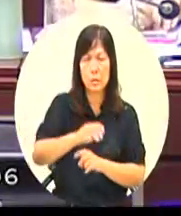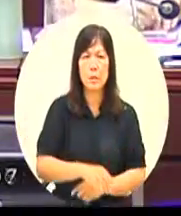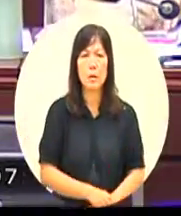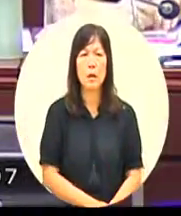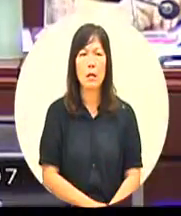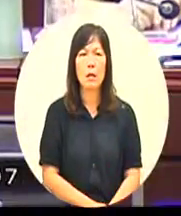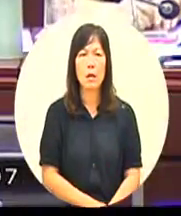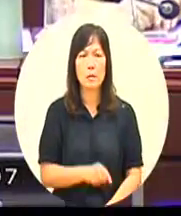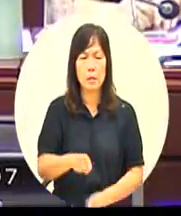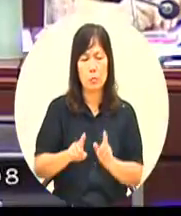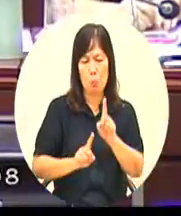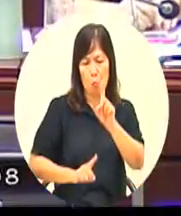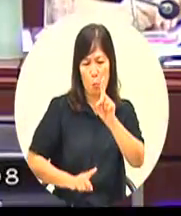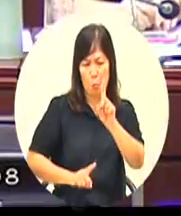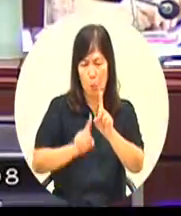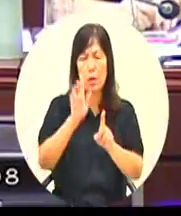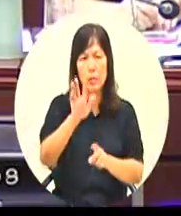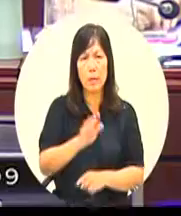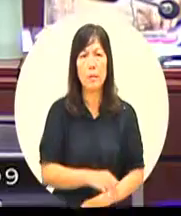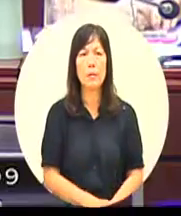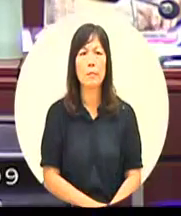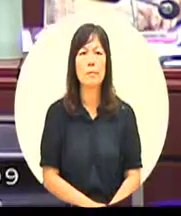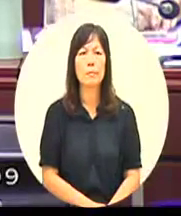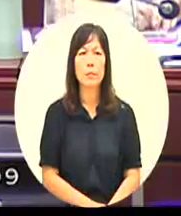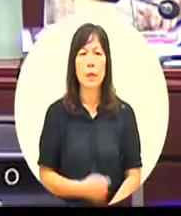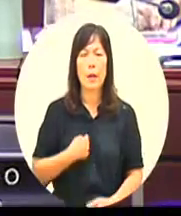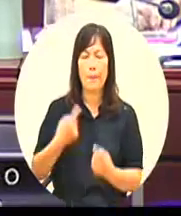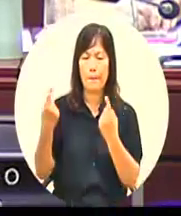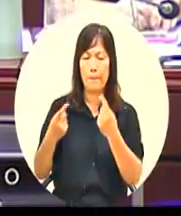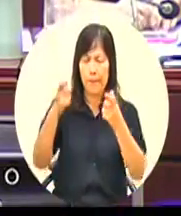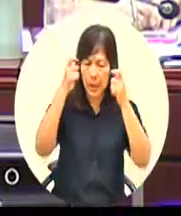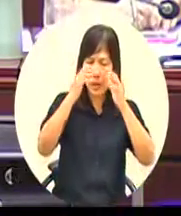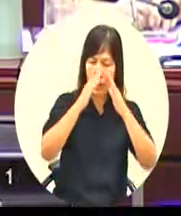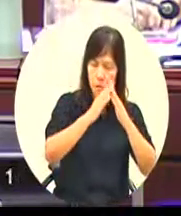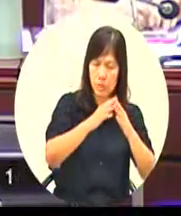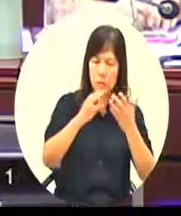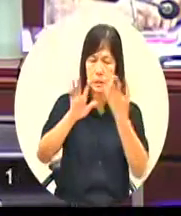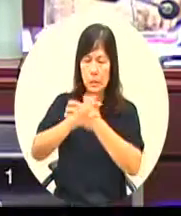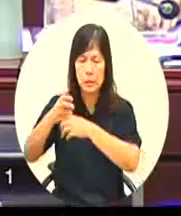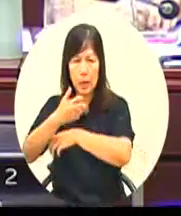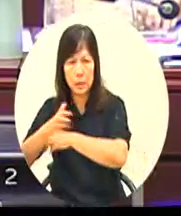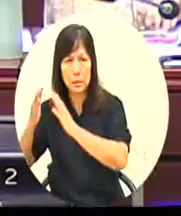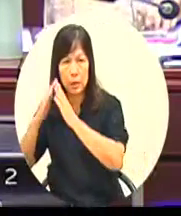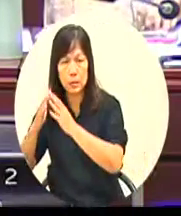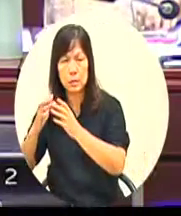现在比较跟得上时代的。我们也比较了高雄市跟其他都的营养午餐的